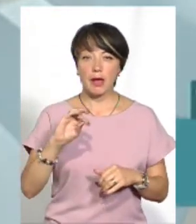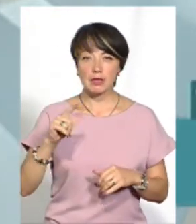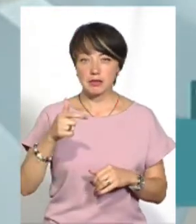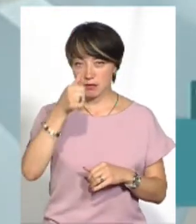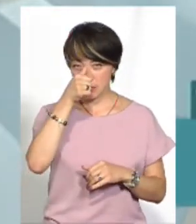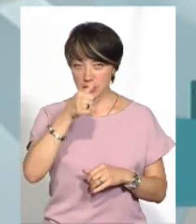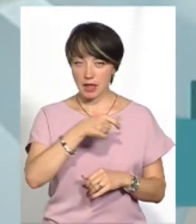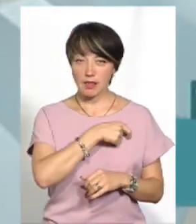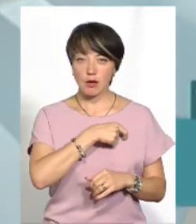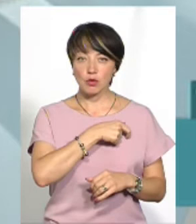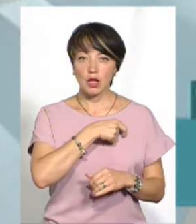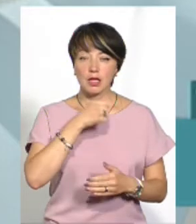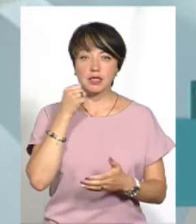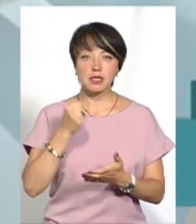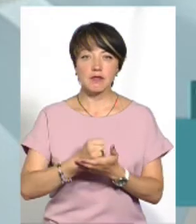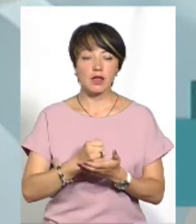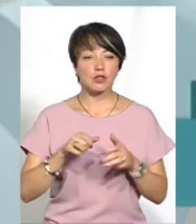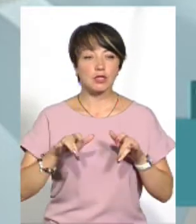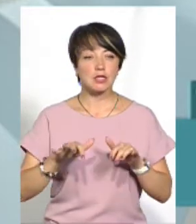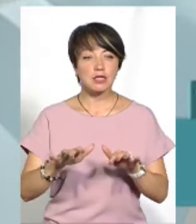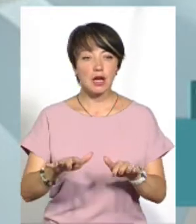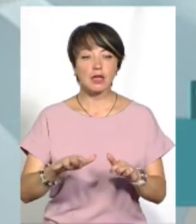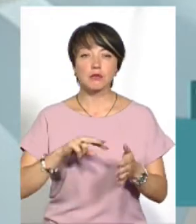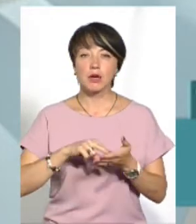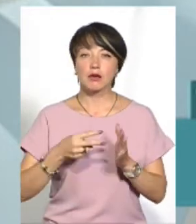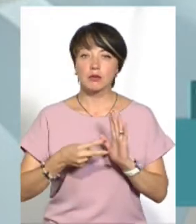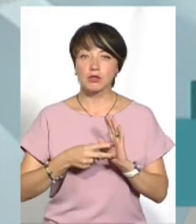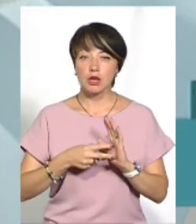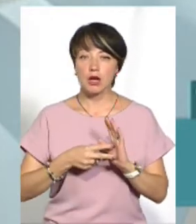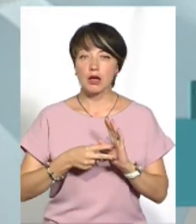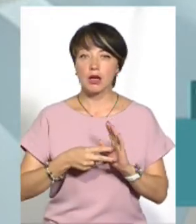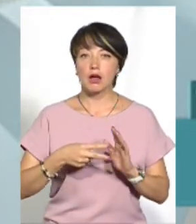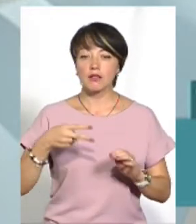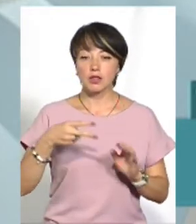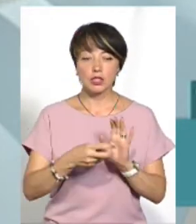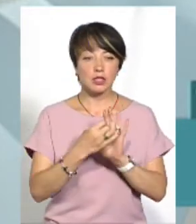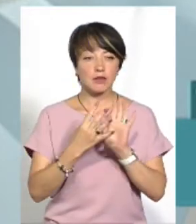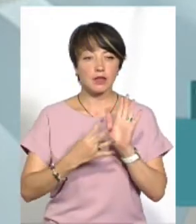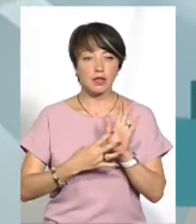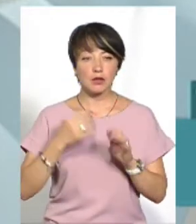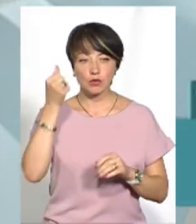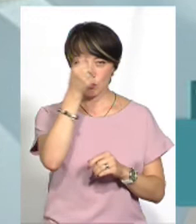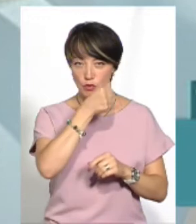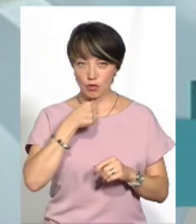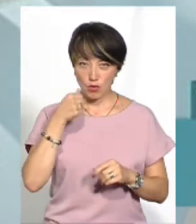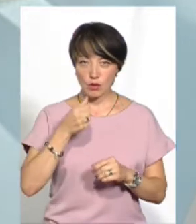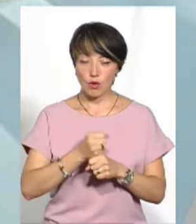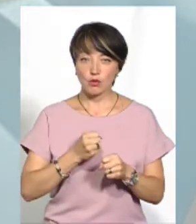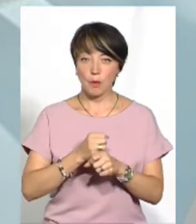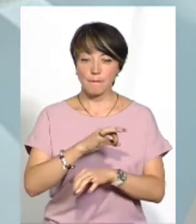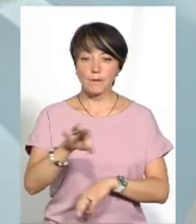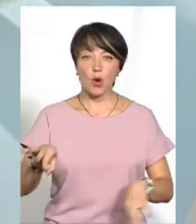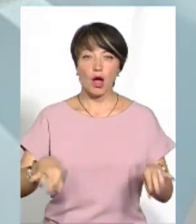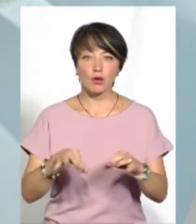місяці депутатами затверджений захід, який передбачає в 2019 році розроблення